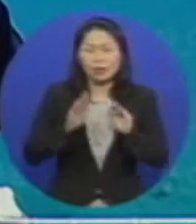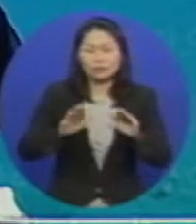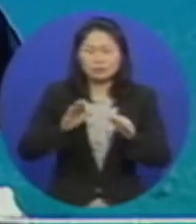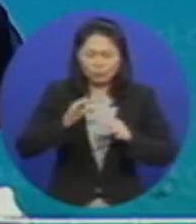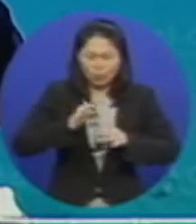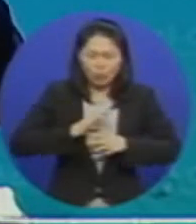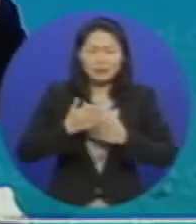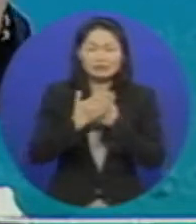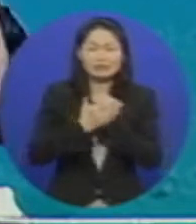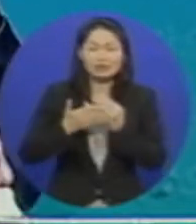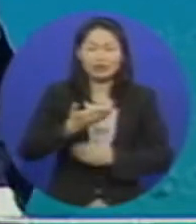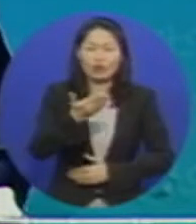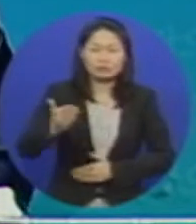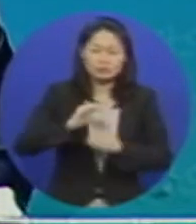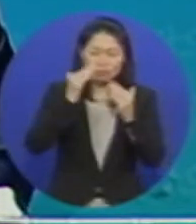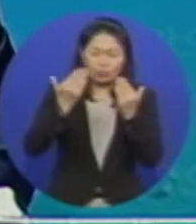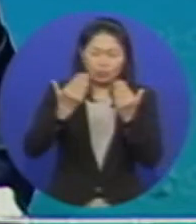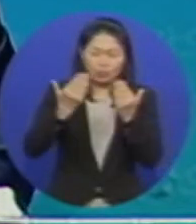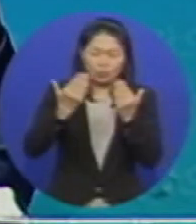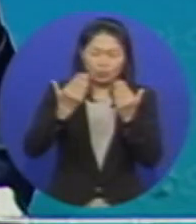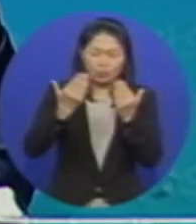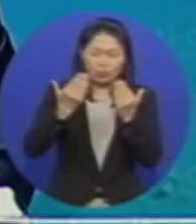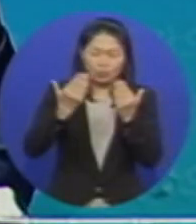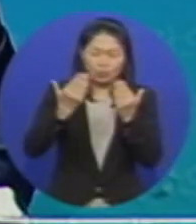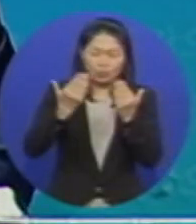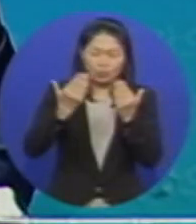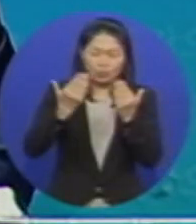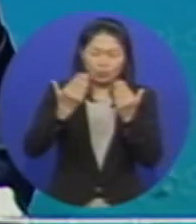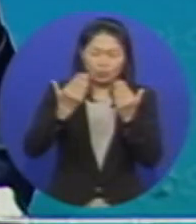놀라운 은혜를 여러분이 다 누리시길 축복합니다